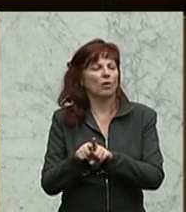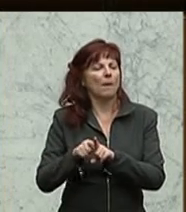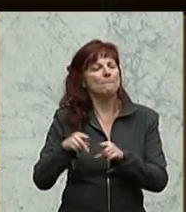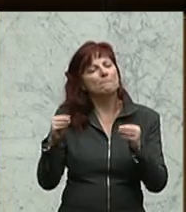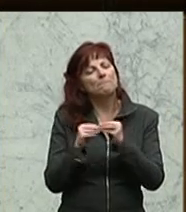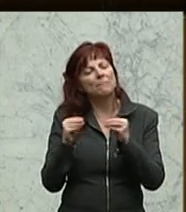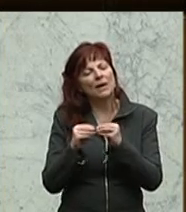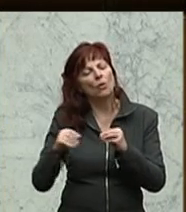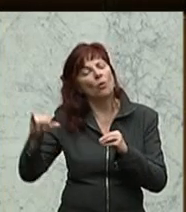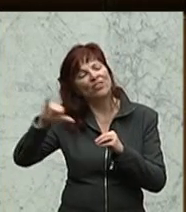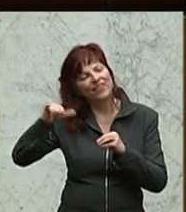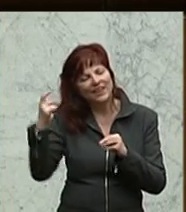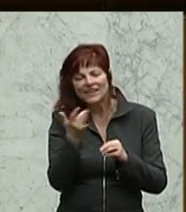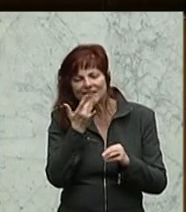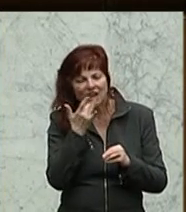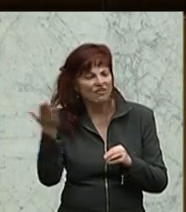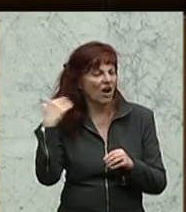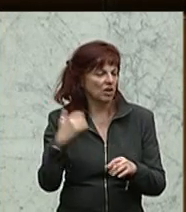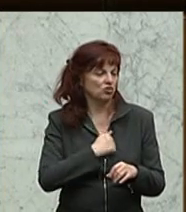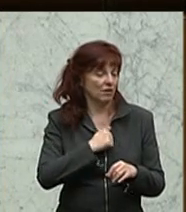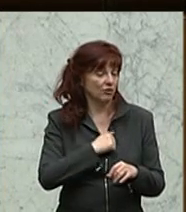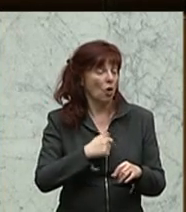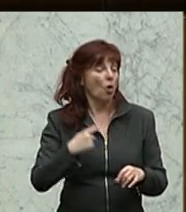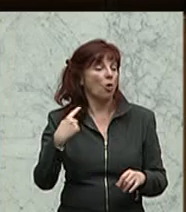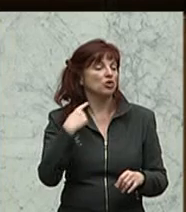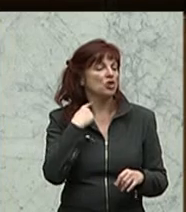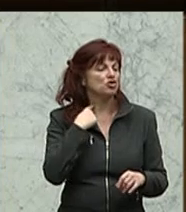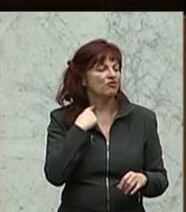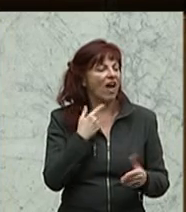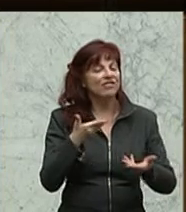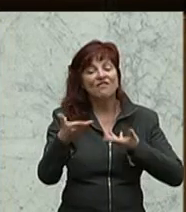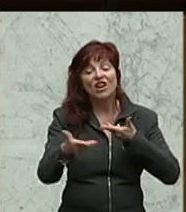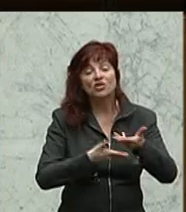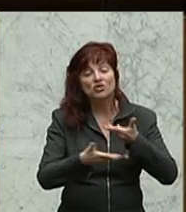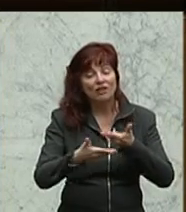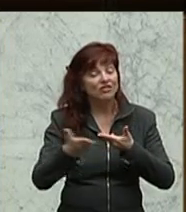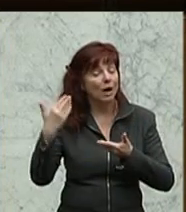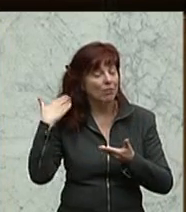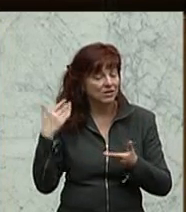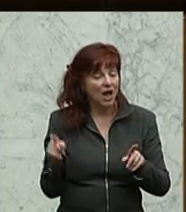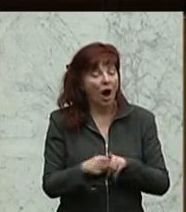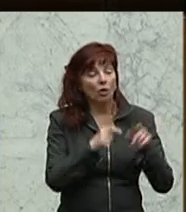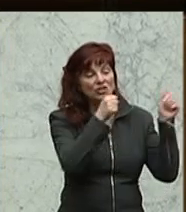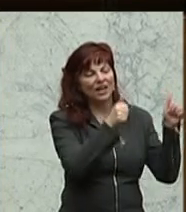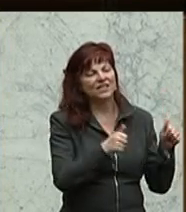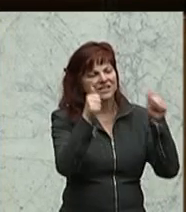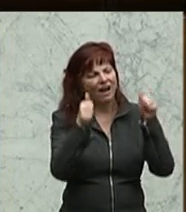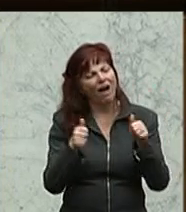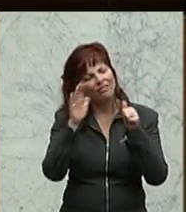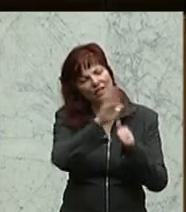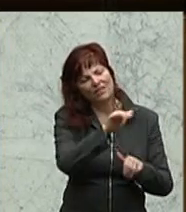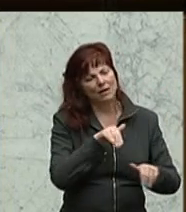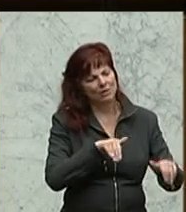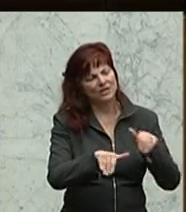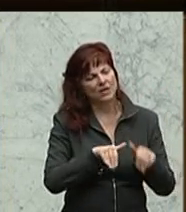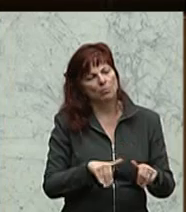der Volksanwaltschaft aktiv geworden sind, um die Tierchen zu schützen. Ich denke an die umstrittenen Inserate. Von Ihren Ressort aus fast 30